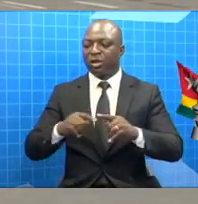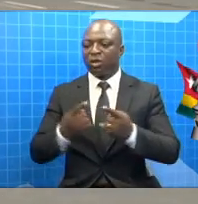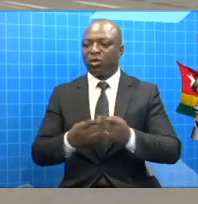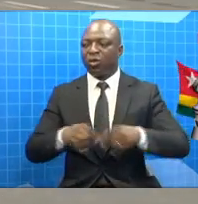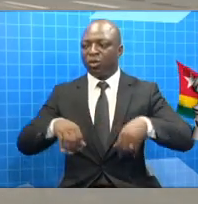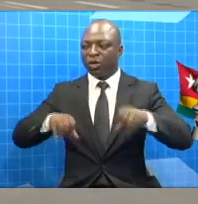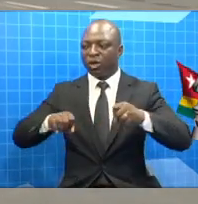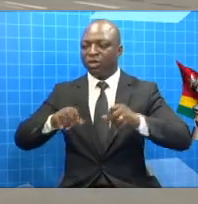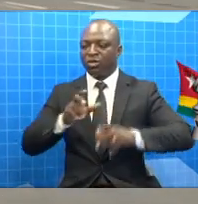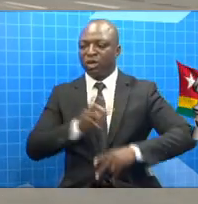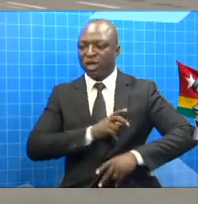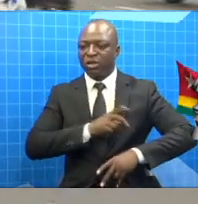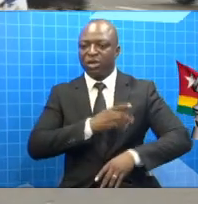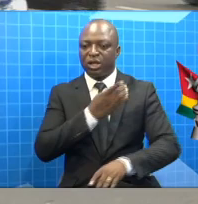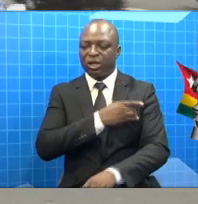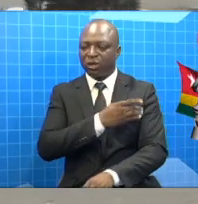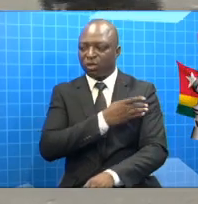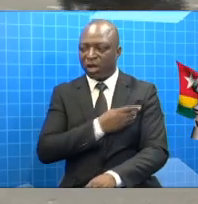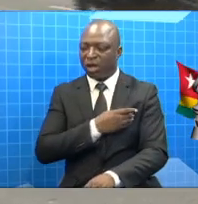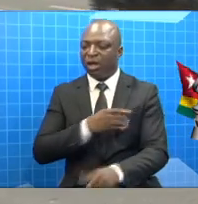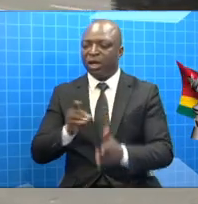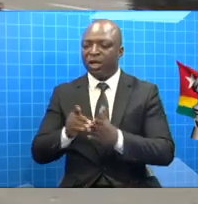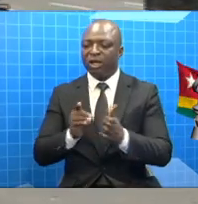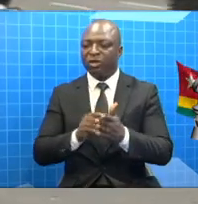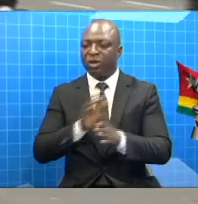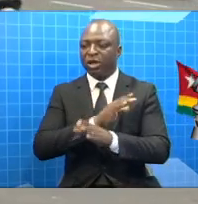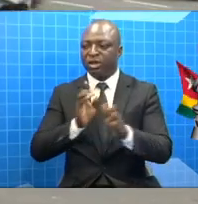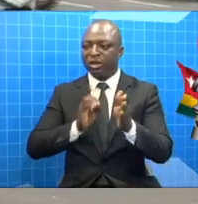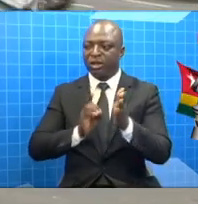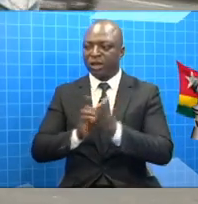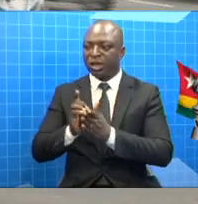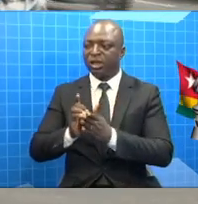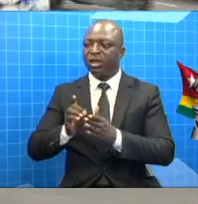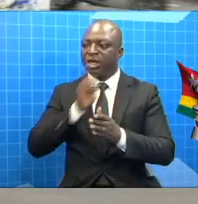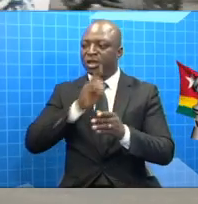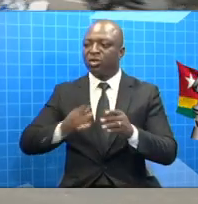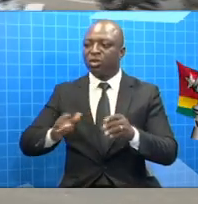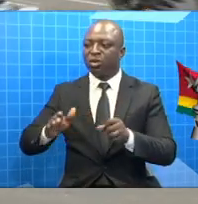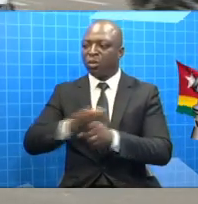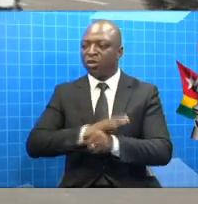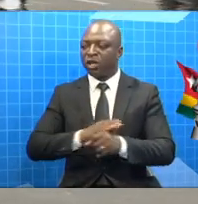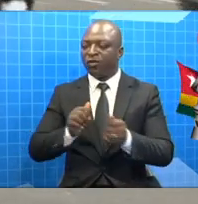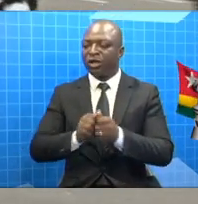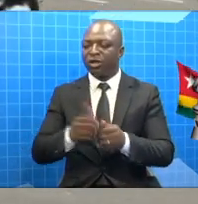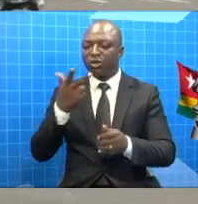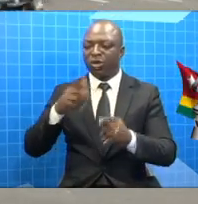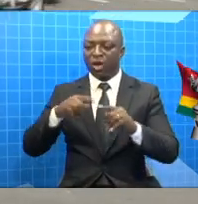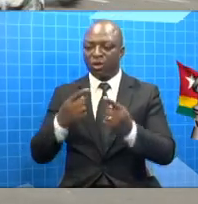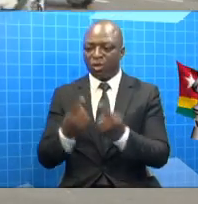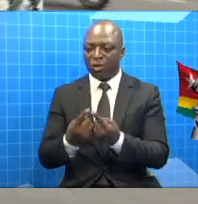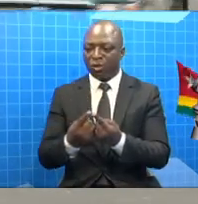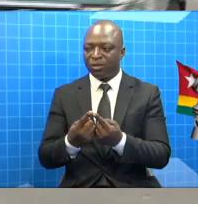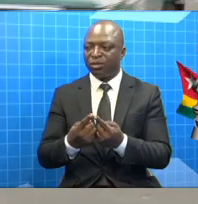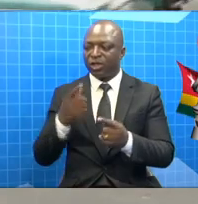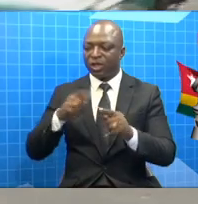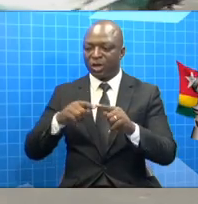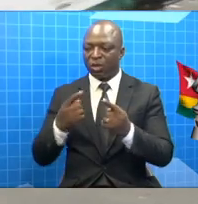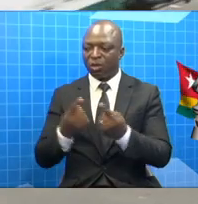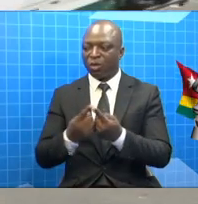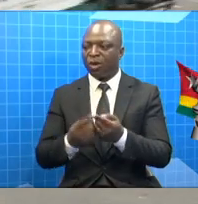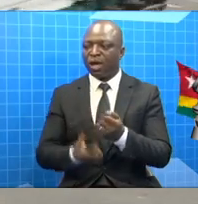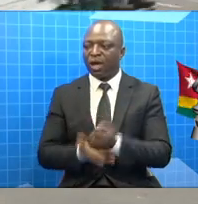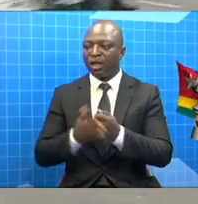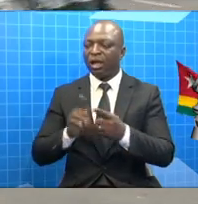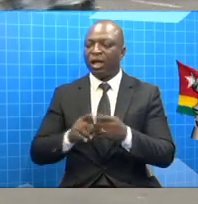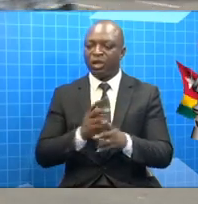du commissariat des douanes et des droits indirects. Ils sont composés de 3 unités. Ces unités aident à